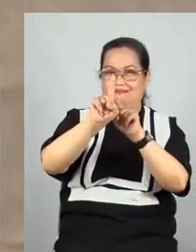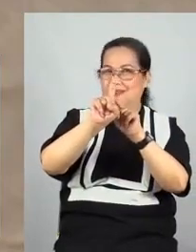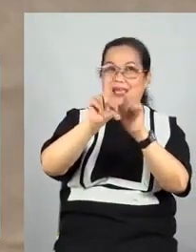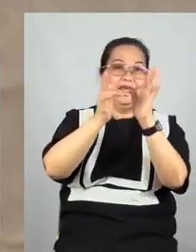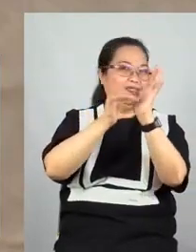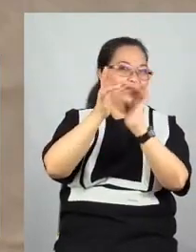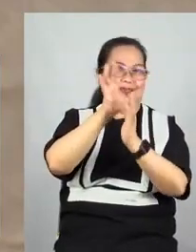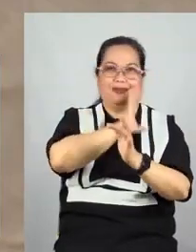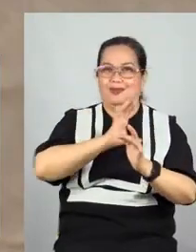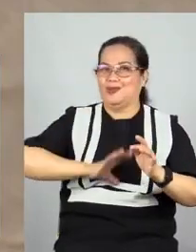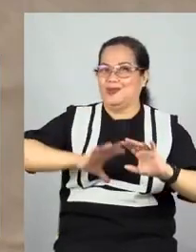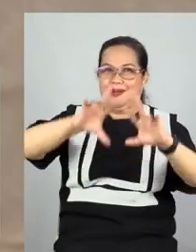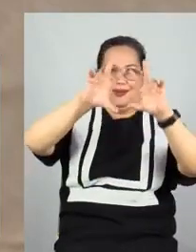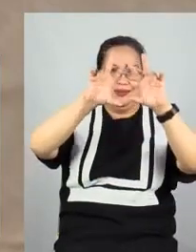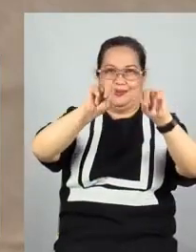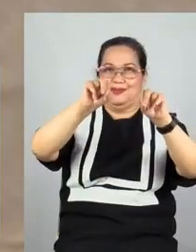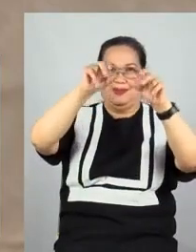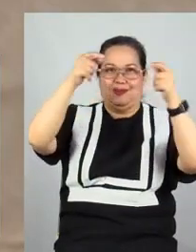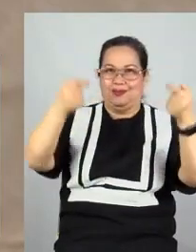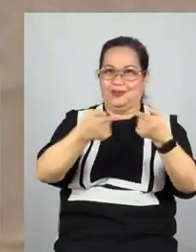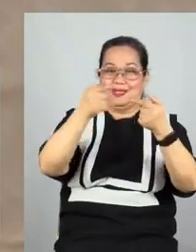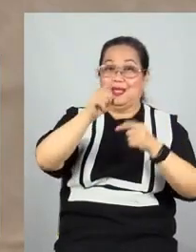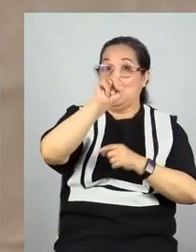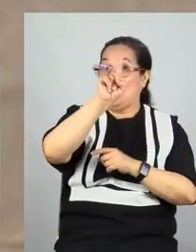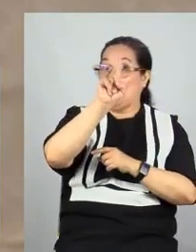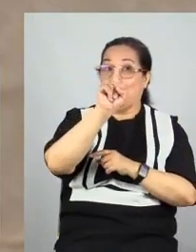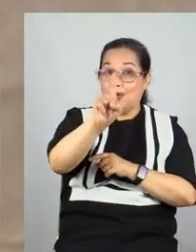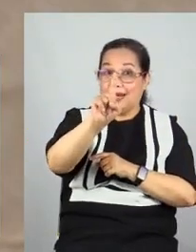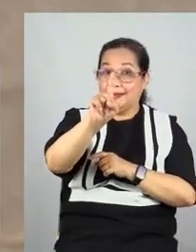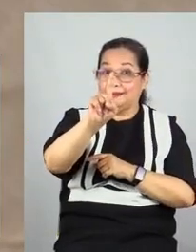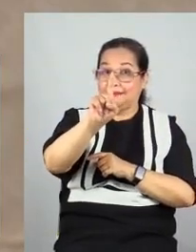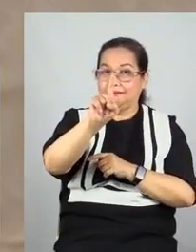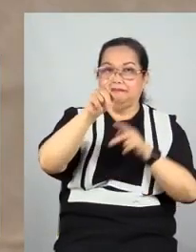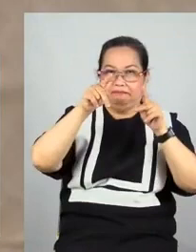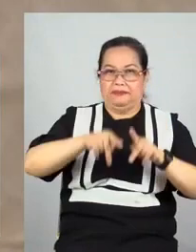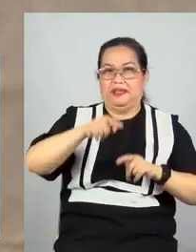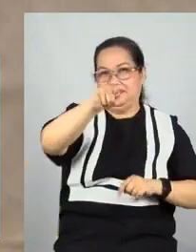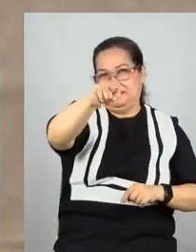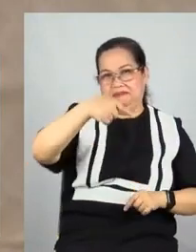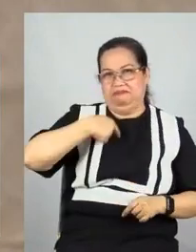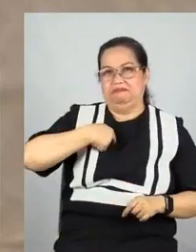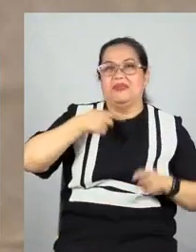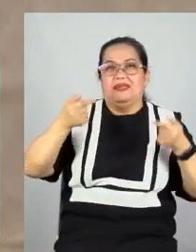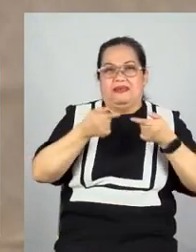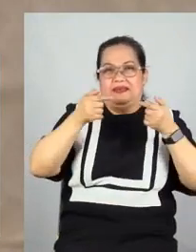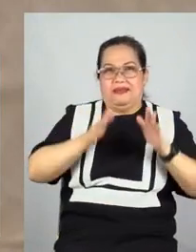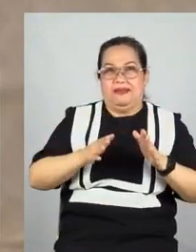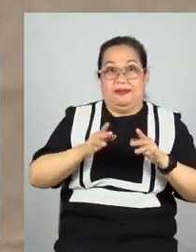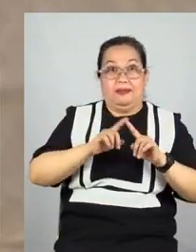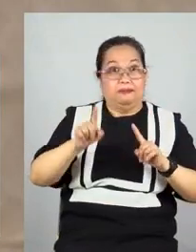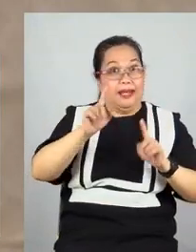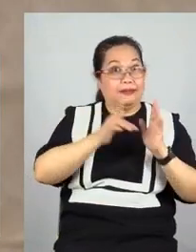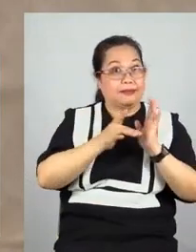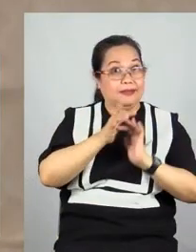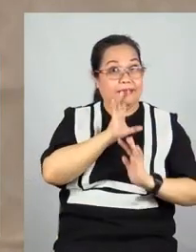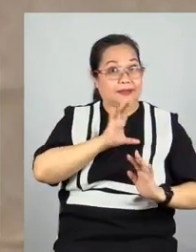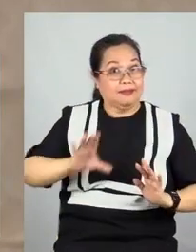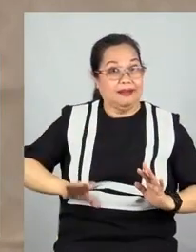Yun lang po ang katangian ng isang tao na hindi niya tinanggap. Yung